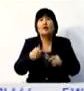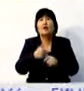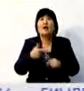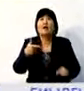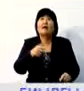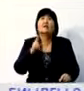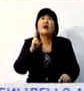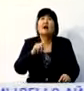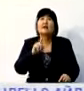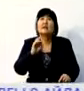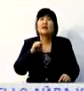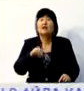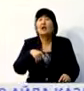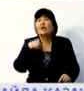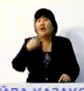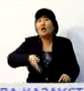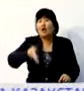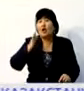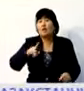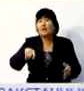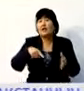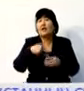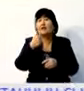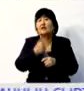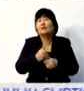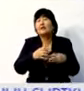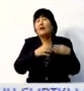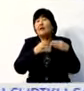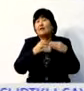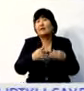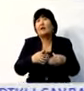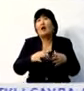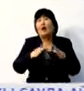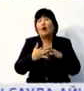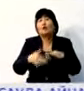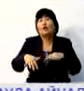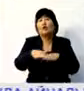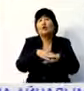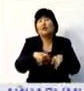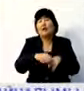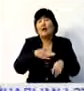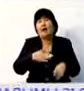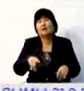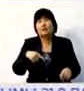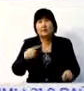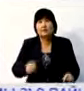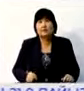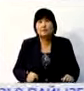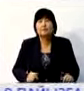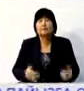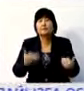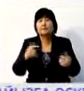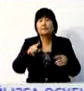Ғанибек Қазантаев игі лебізін білдіріп, шаһар басшысы бастаған делегацияға аудан жұртшылығы атынан алғысын білдірді. Осы қаланың